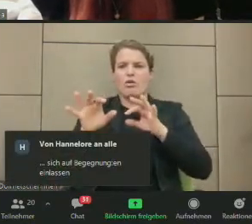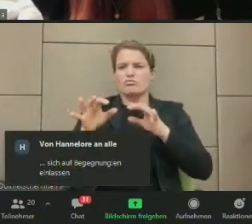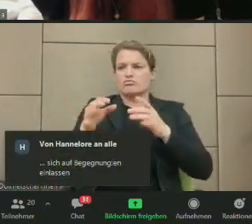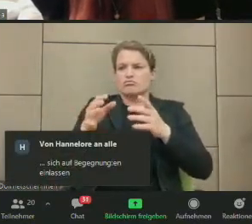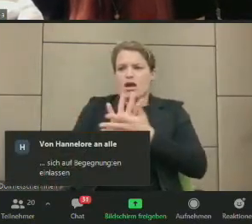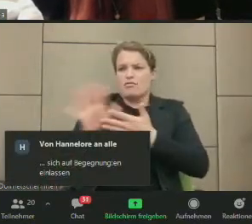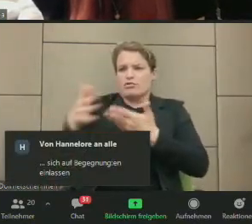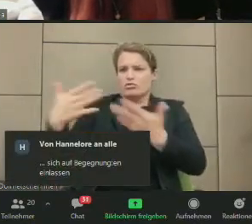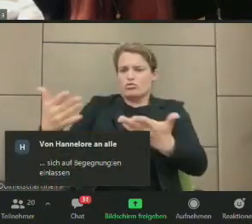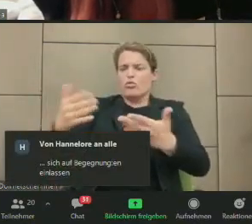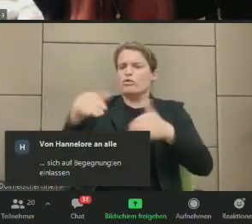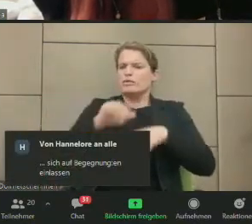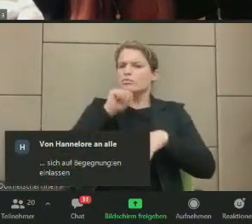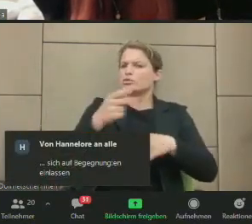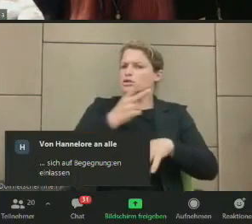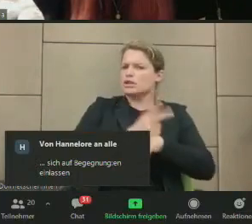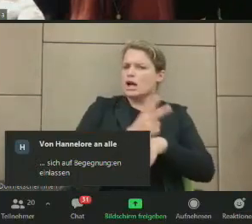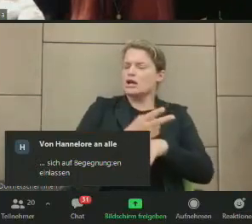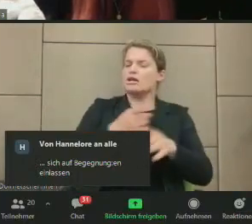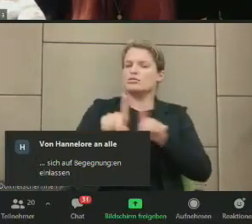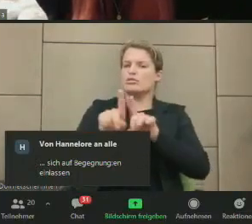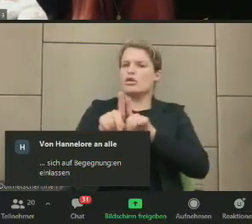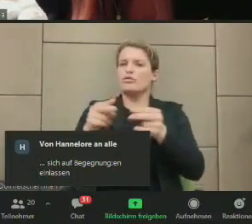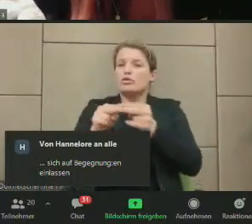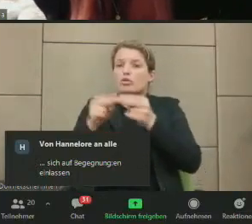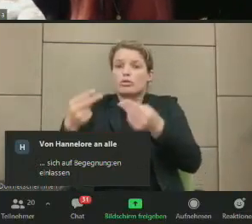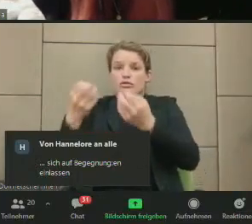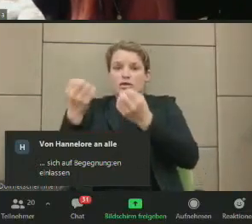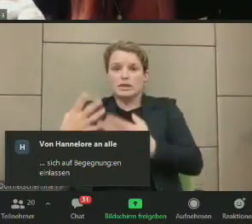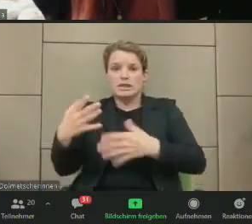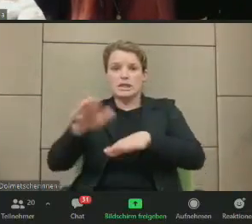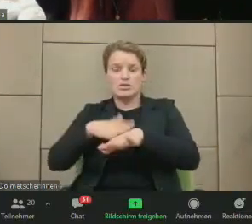den Leuten ein Selbstbewusstsein geben, zu sagen, so,